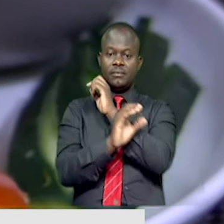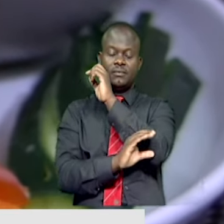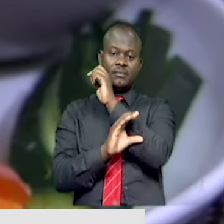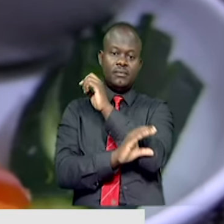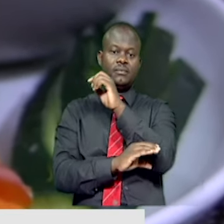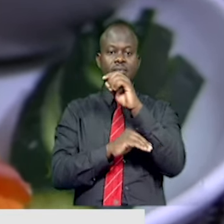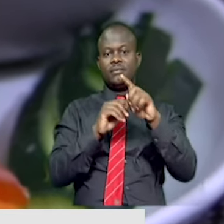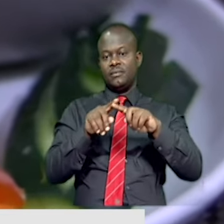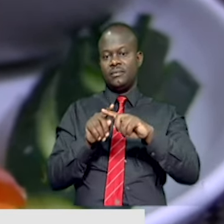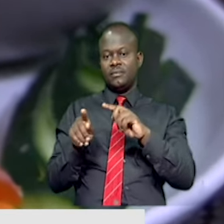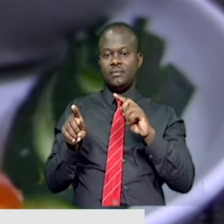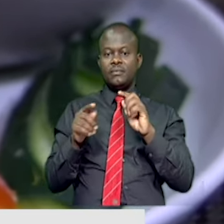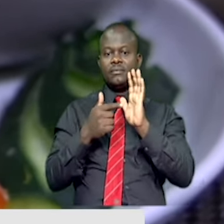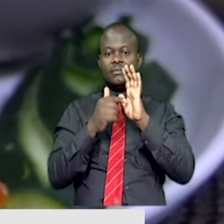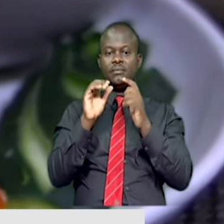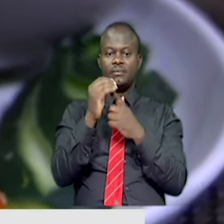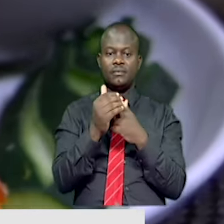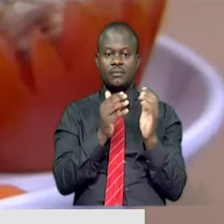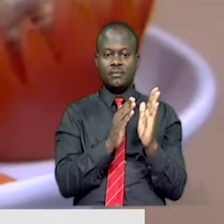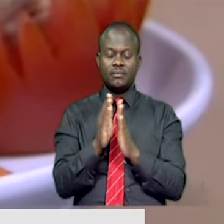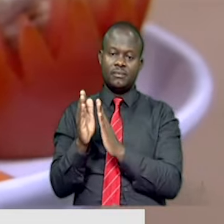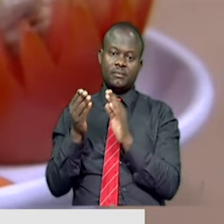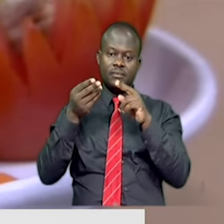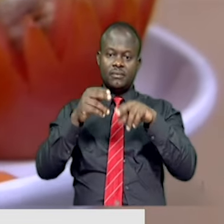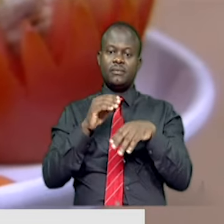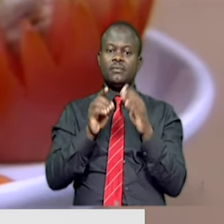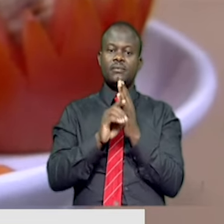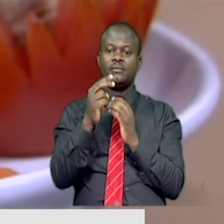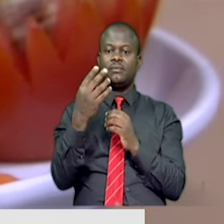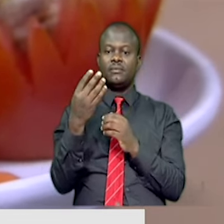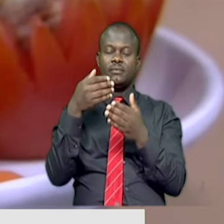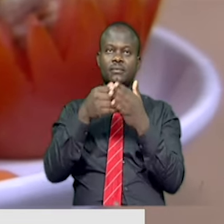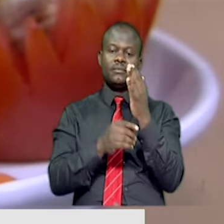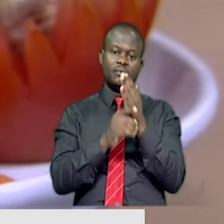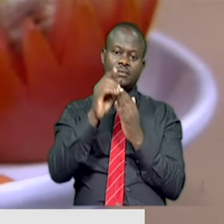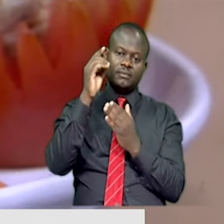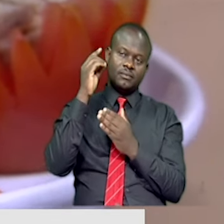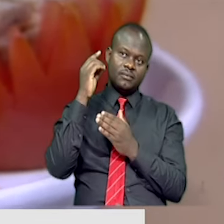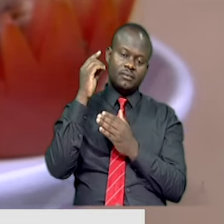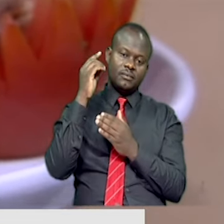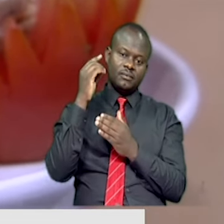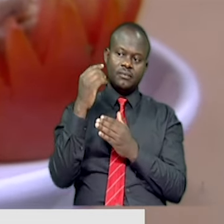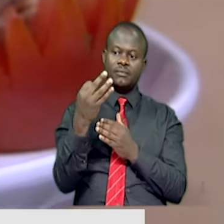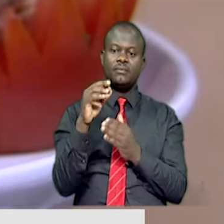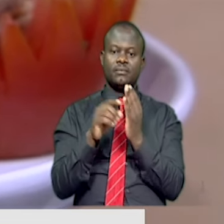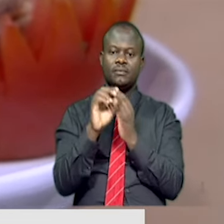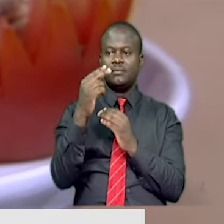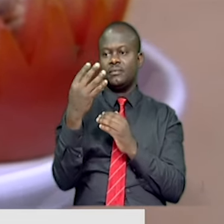n'amoko anyuranye. Muri serukiramuco riteganyijwe rero kuba kwa 24 kugera kwa 23 kugera kwa 24